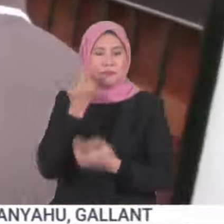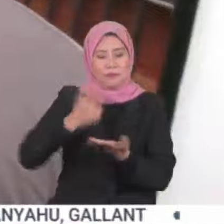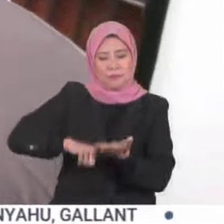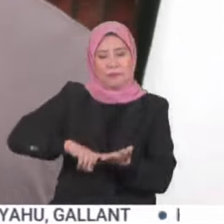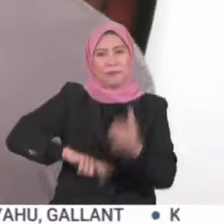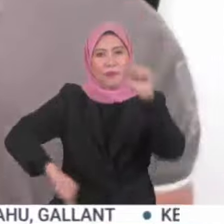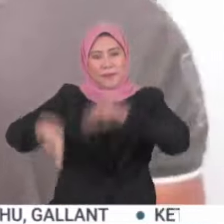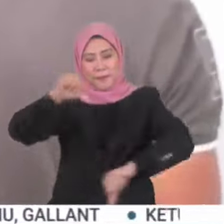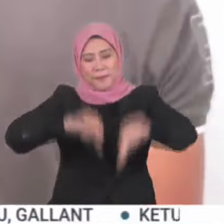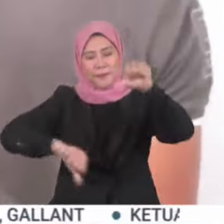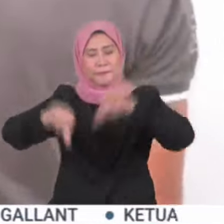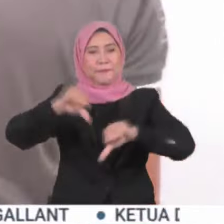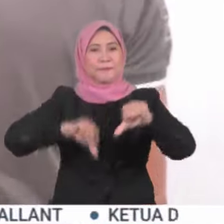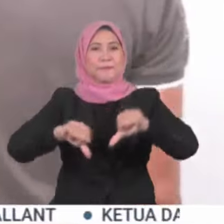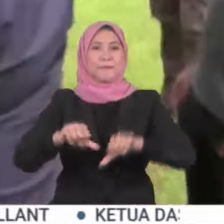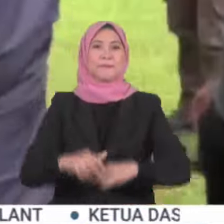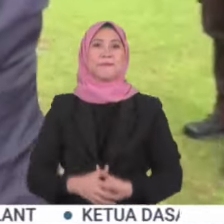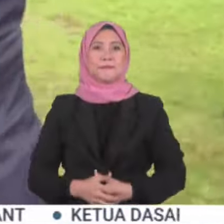laporan kimia.